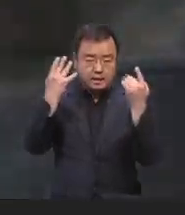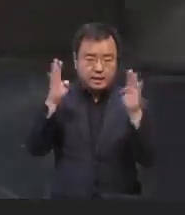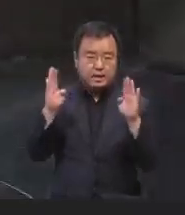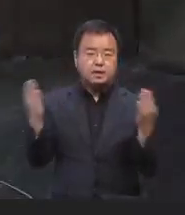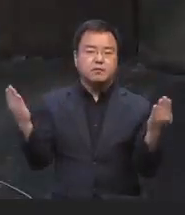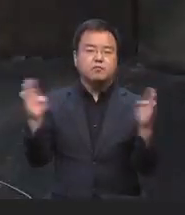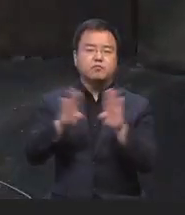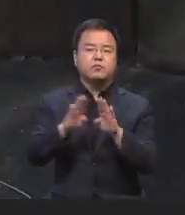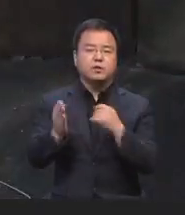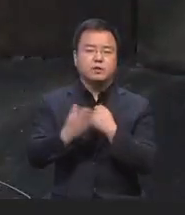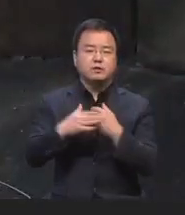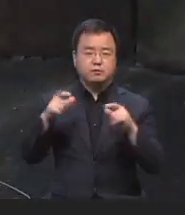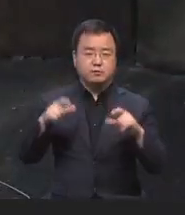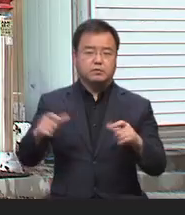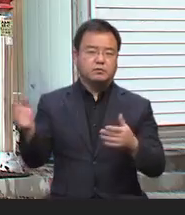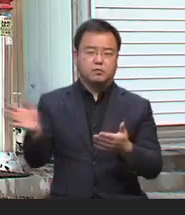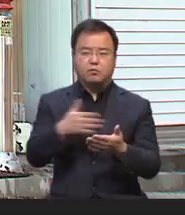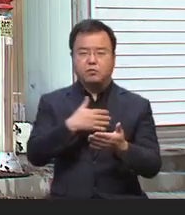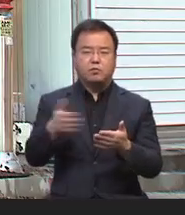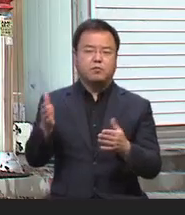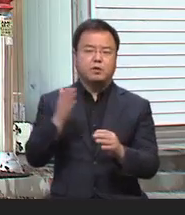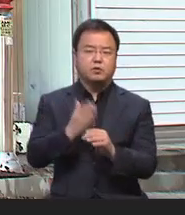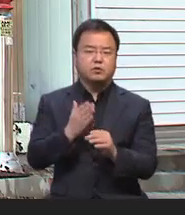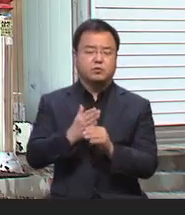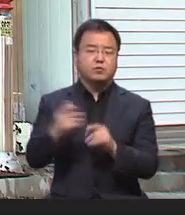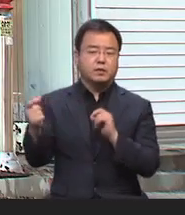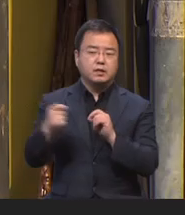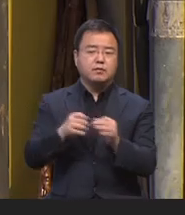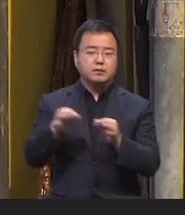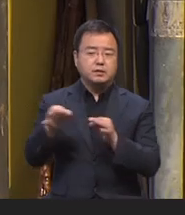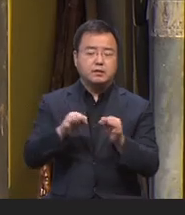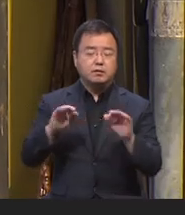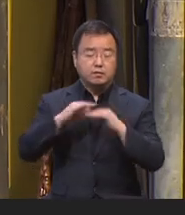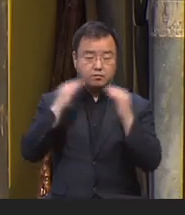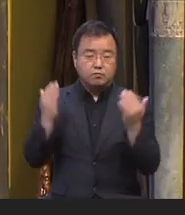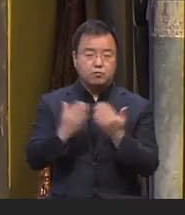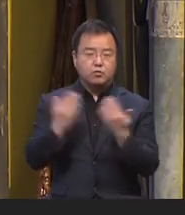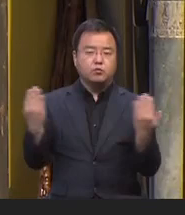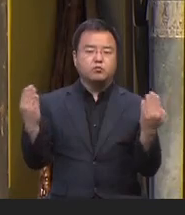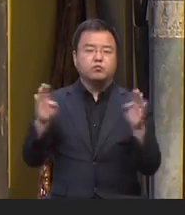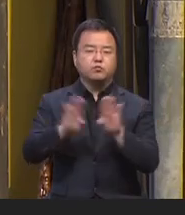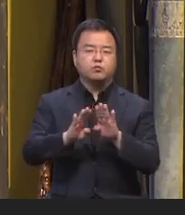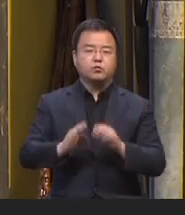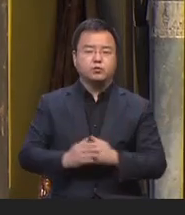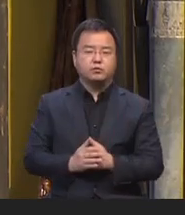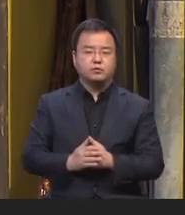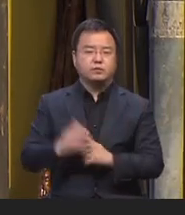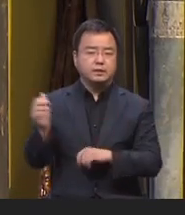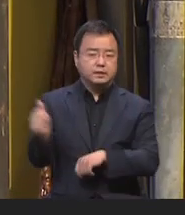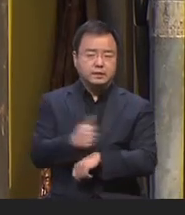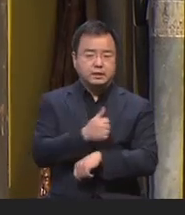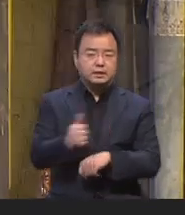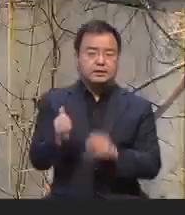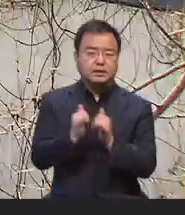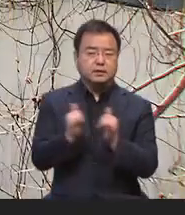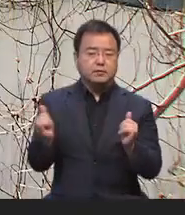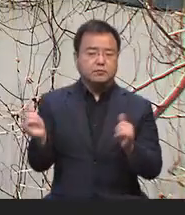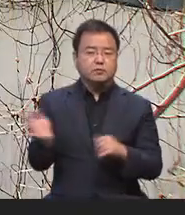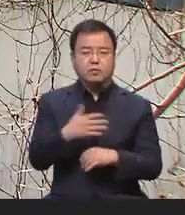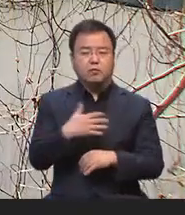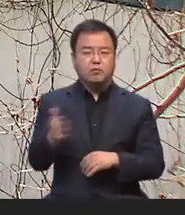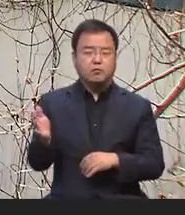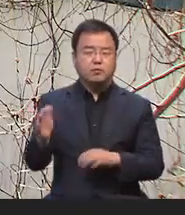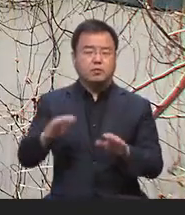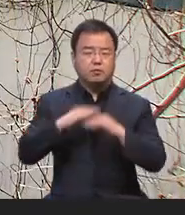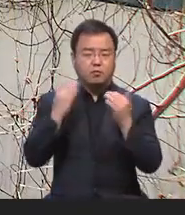지역도 황폐해 됐습니다 인근 상가들은 모두 문을 달았습니다 오가는 사람도 없어 마을 전체가